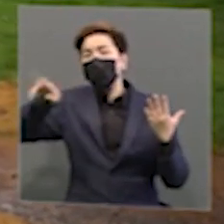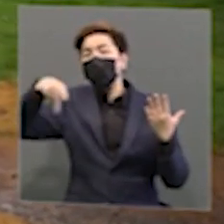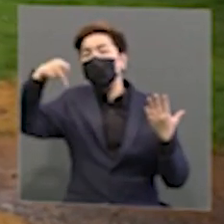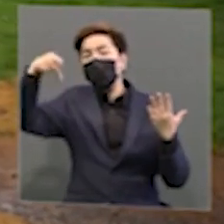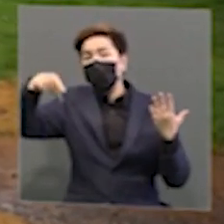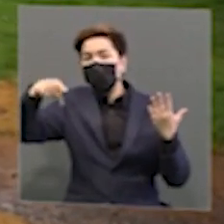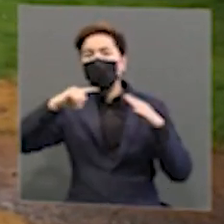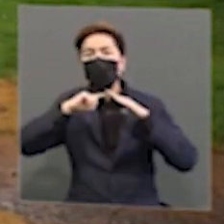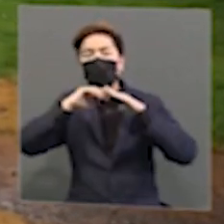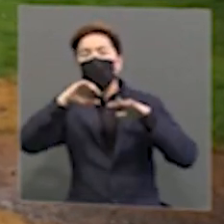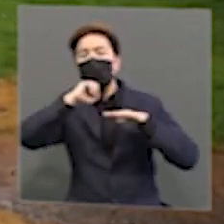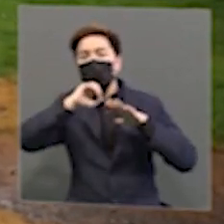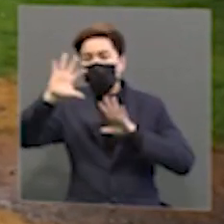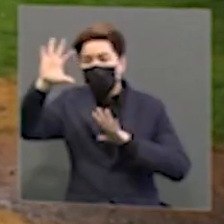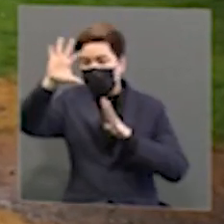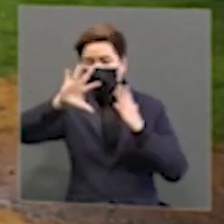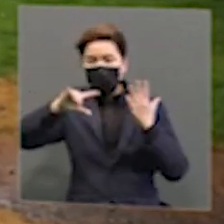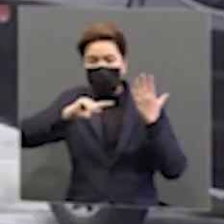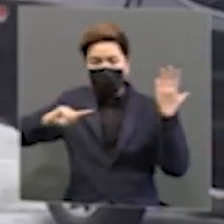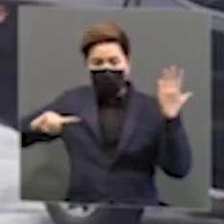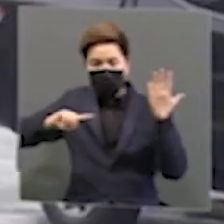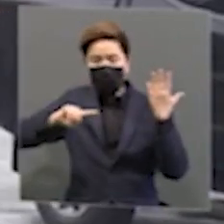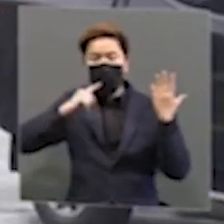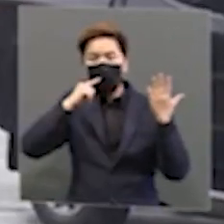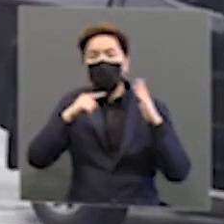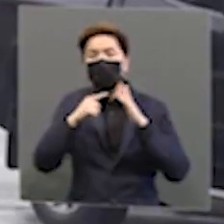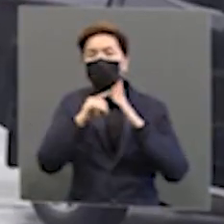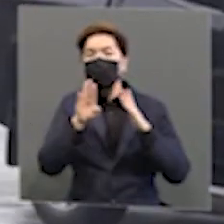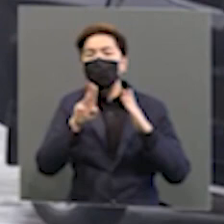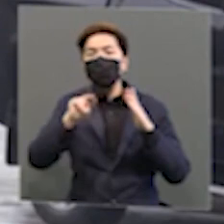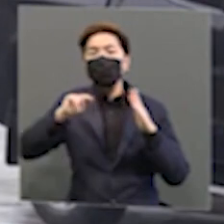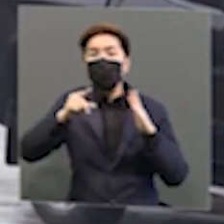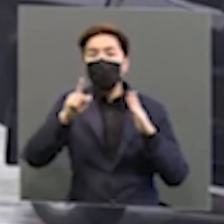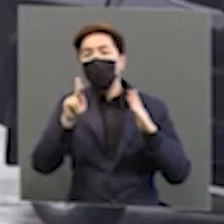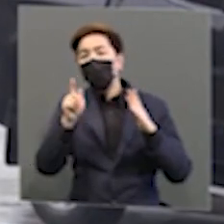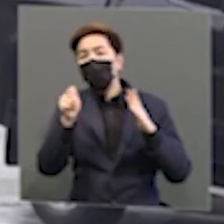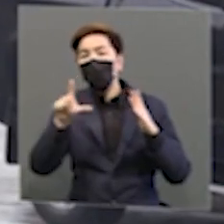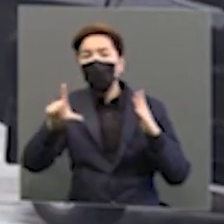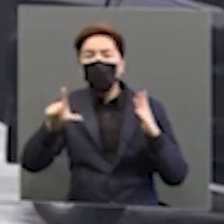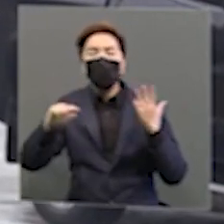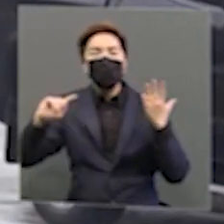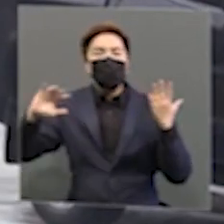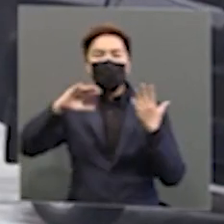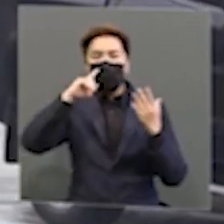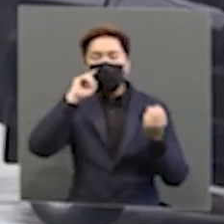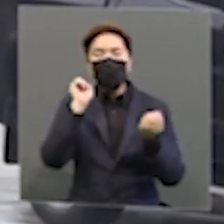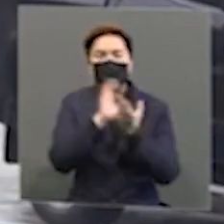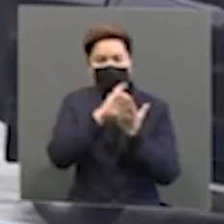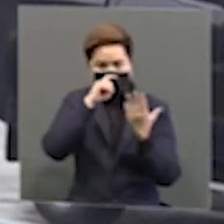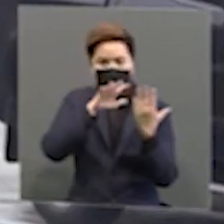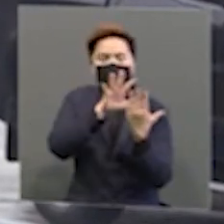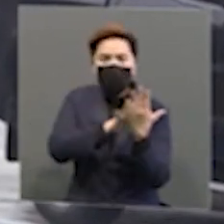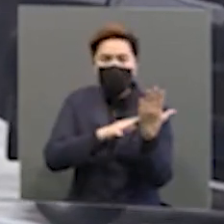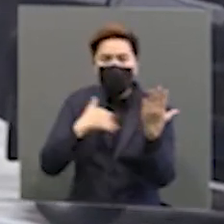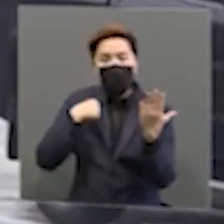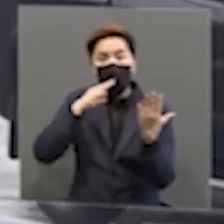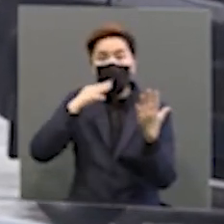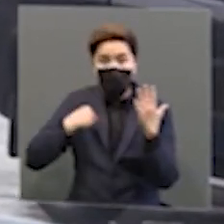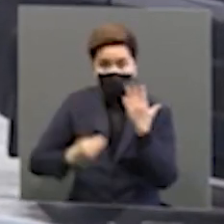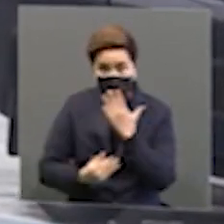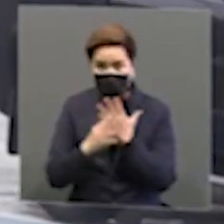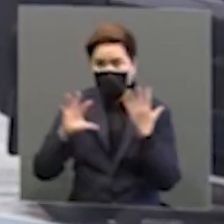ก็17:00นถึง 20:30นสีน้ำทะเลจะหนุนสูง